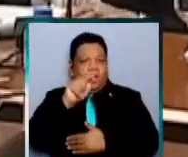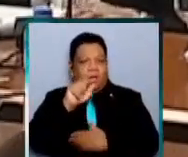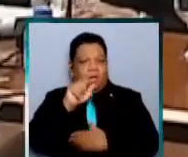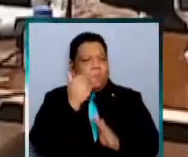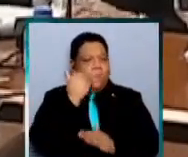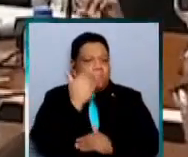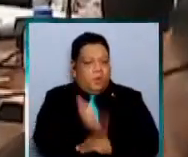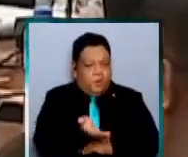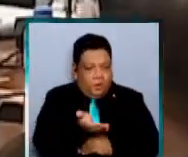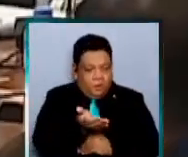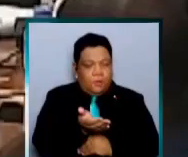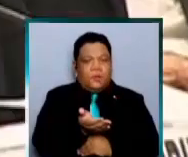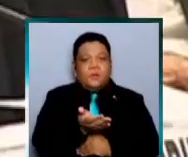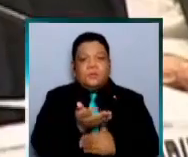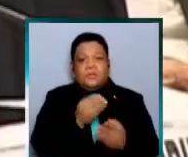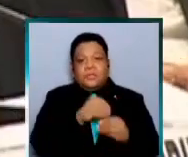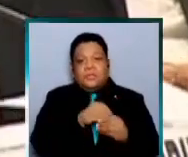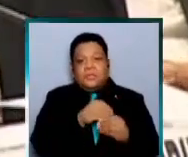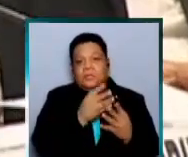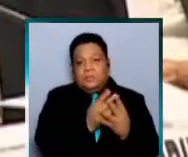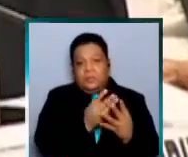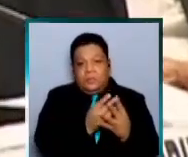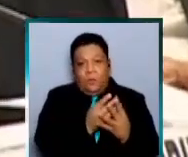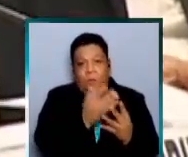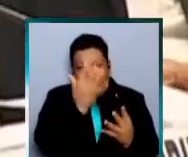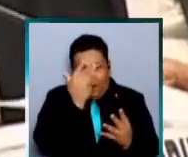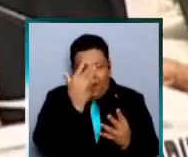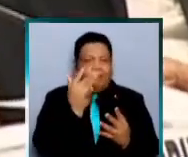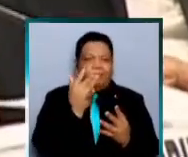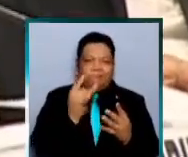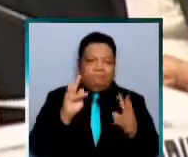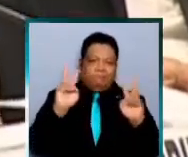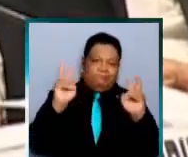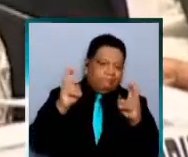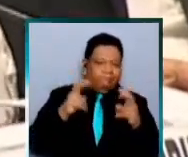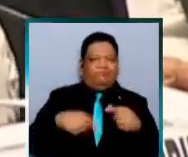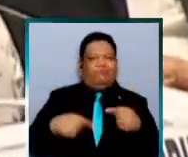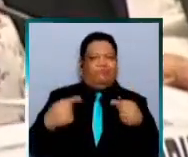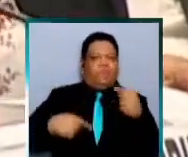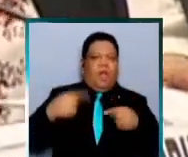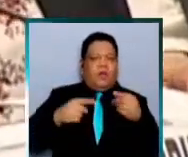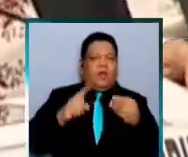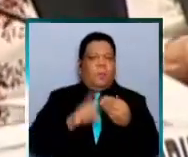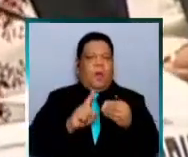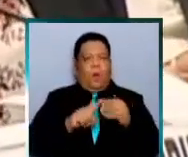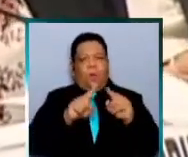kulungan matapos umanong manlaban nang sisilbihan siya ng isang arrest warrant ng mga otoridad.